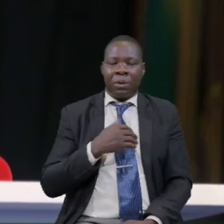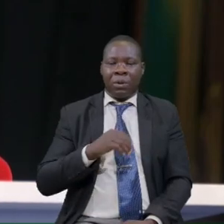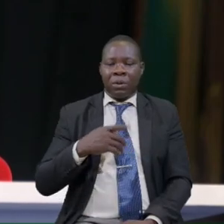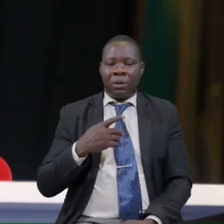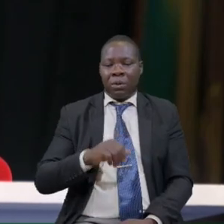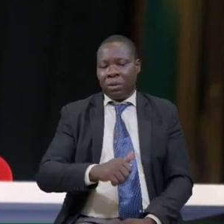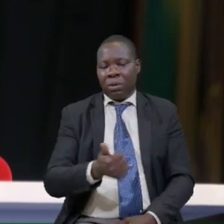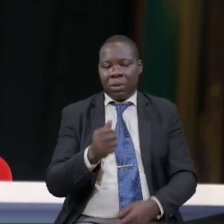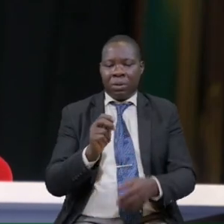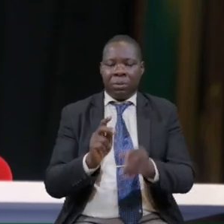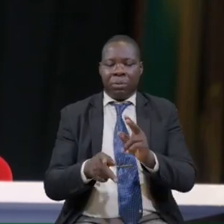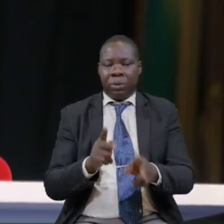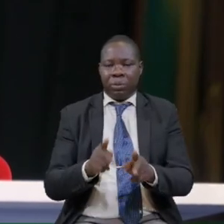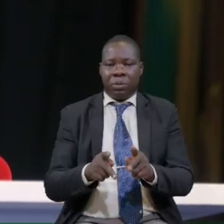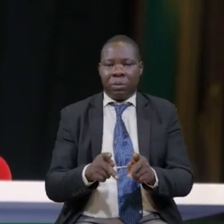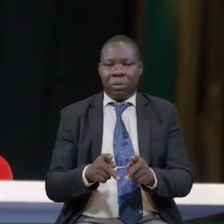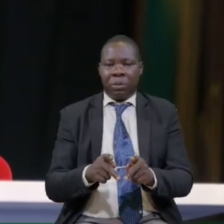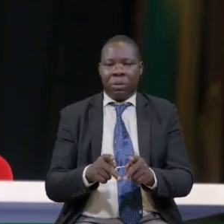Les autres,